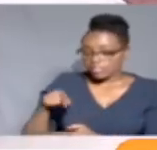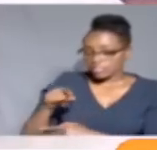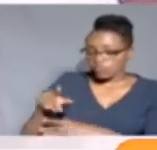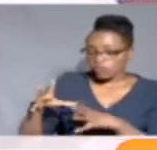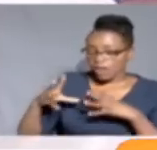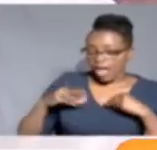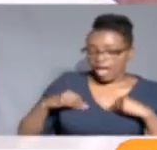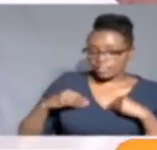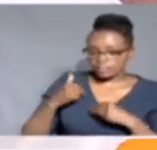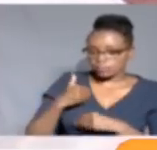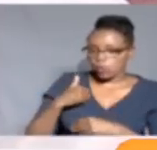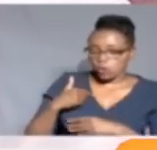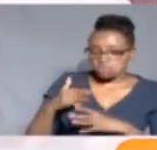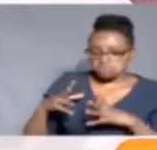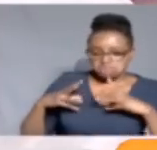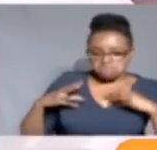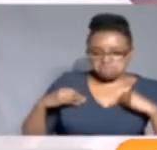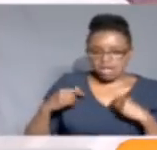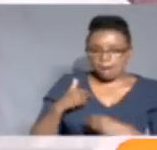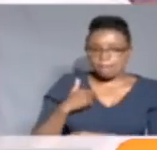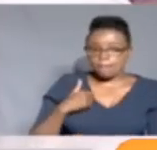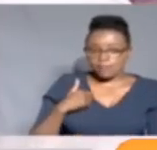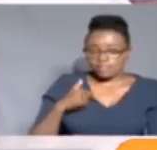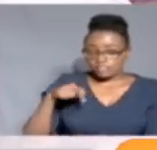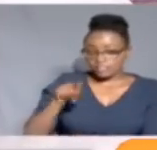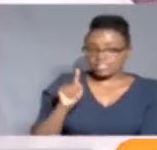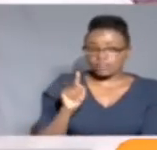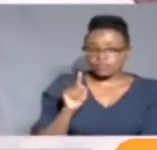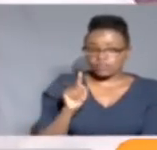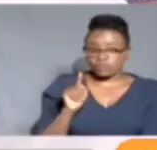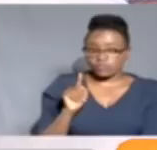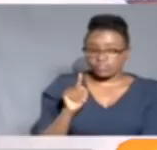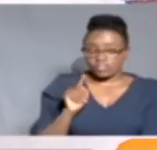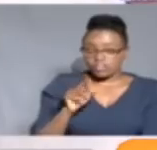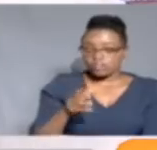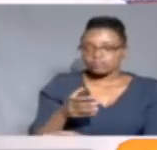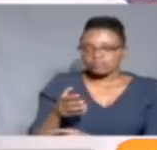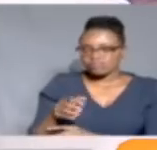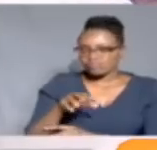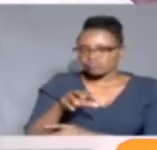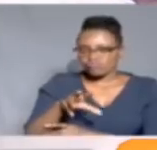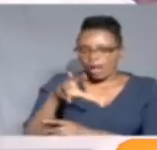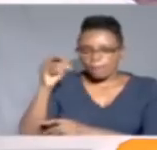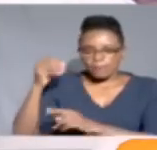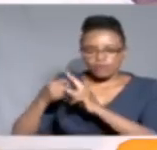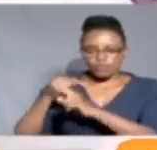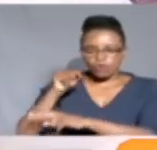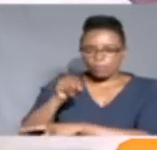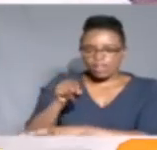atanichukua na aliweza kunitoa hapo mahali.